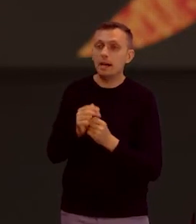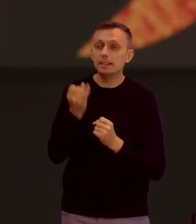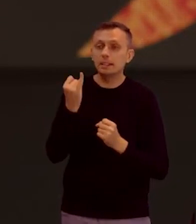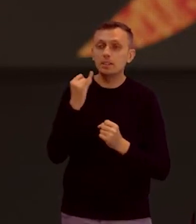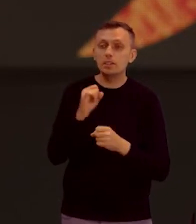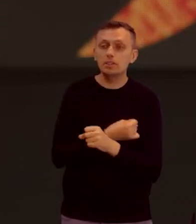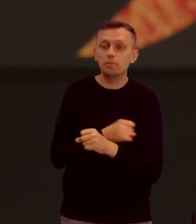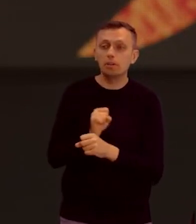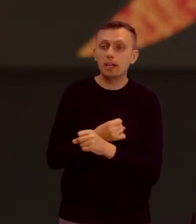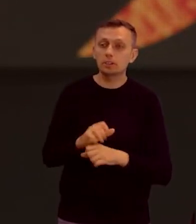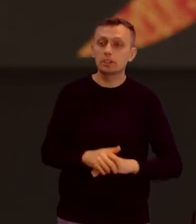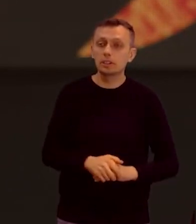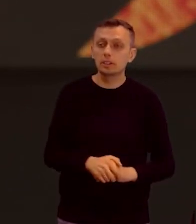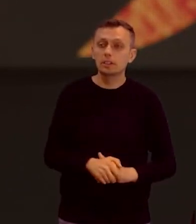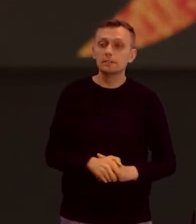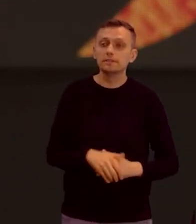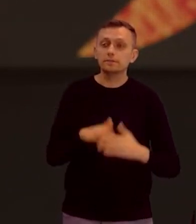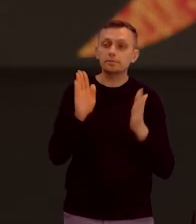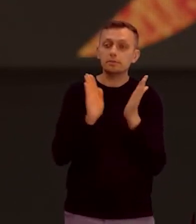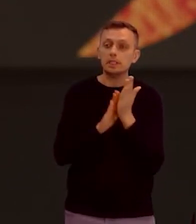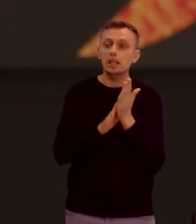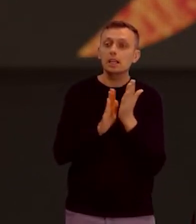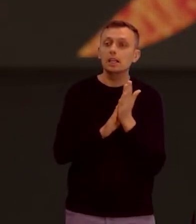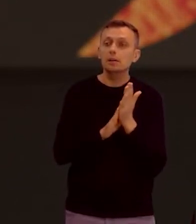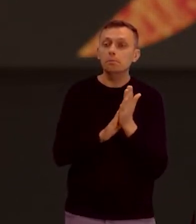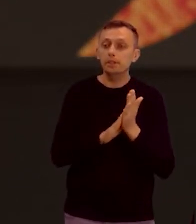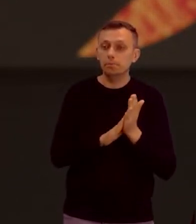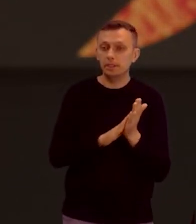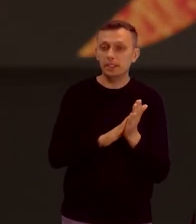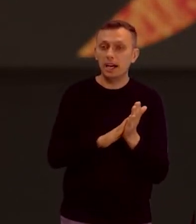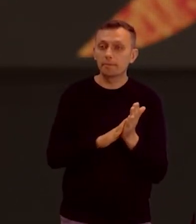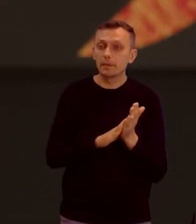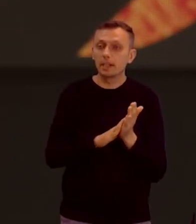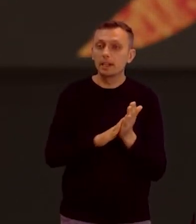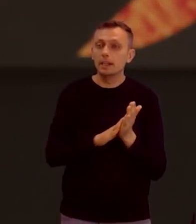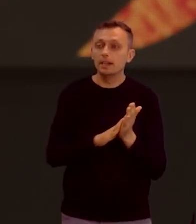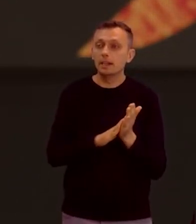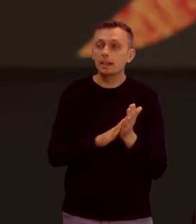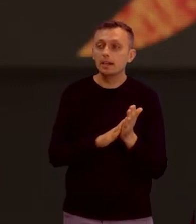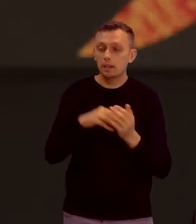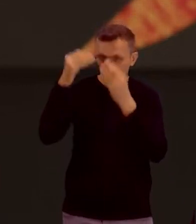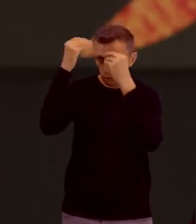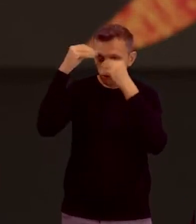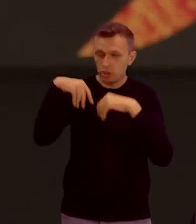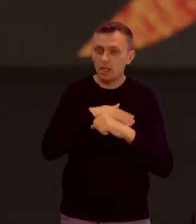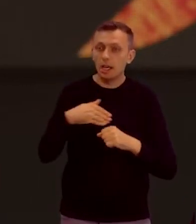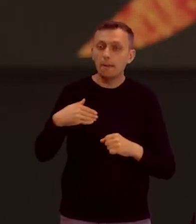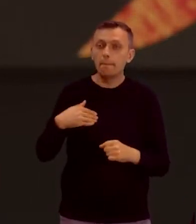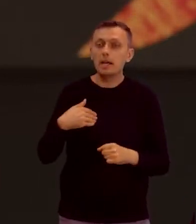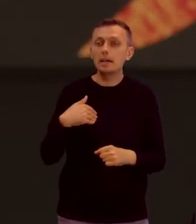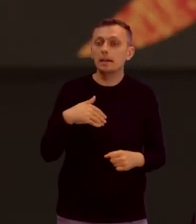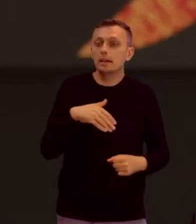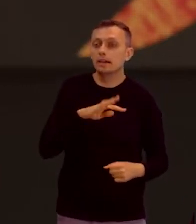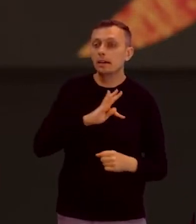dali możliwość dzieciom wypowiadania swoich myśli, swoich pragnień, swoich tęsknot, by w